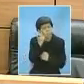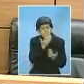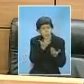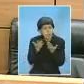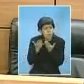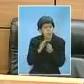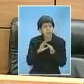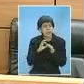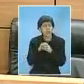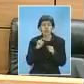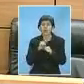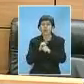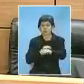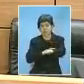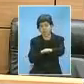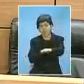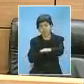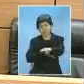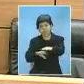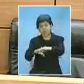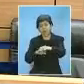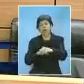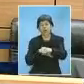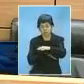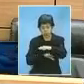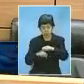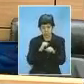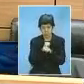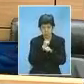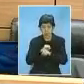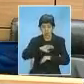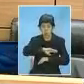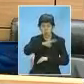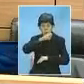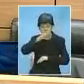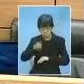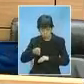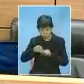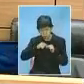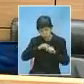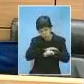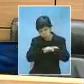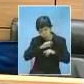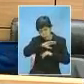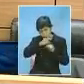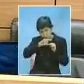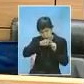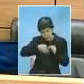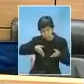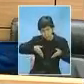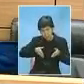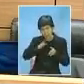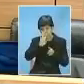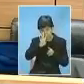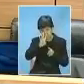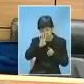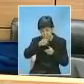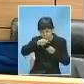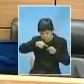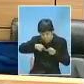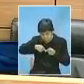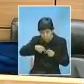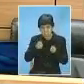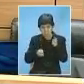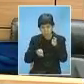ครับมันก็คือสายรถไฟใต้ดินที่วิ่งอยู่ในปัจจุบันนี้ครับตั้งแต่หัวลำโพงครับวิ่งผ่านถนนถนนพระราม4ท่านประธานครับผ่านเขต